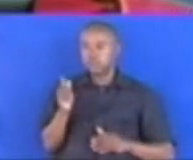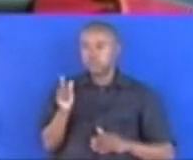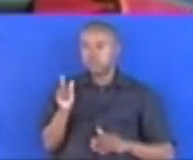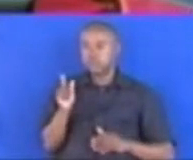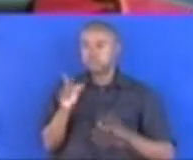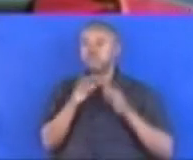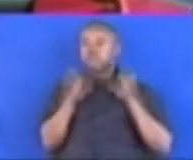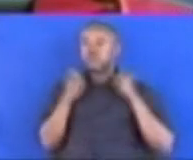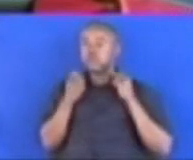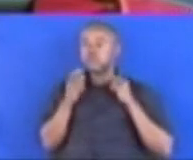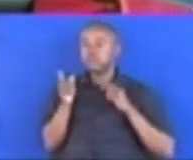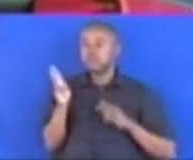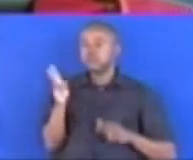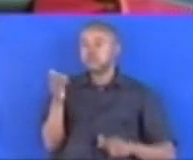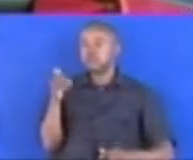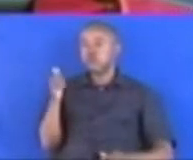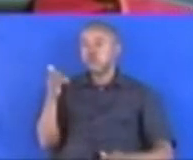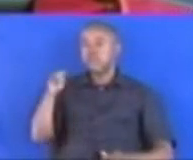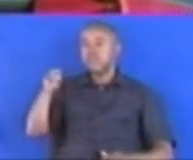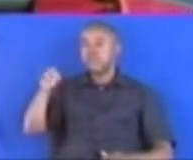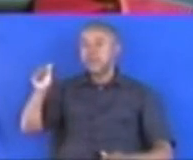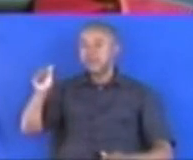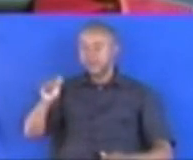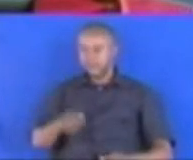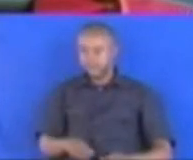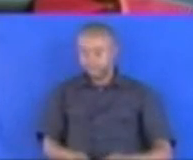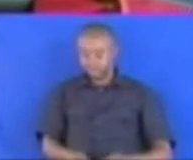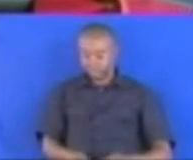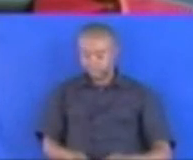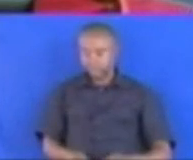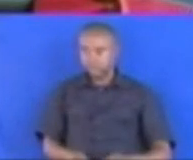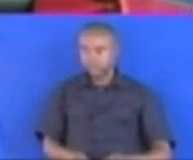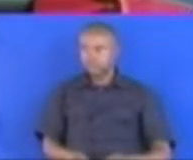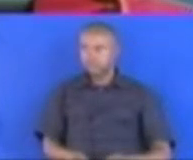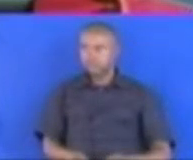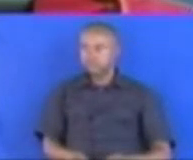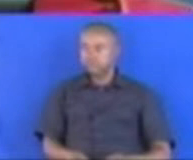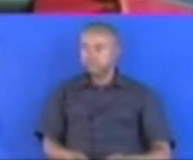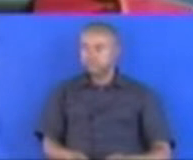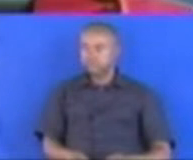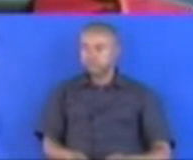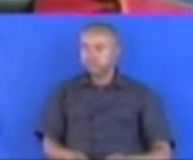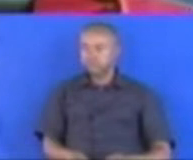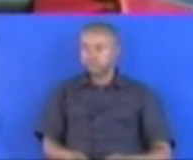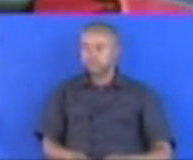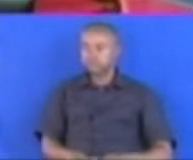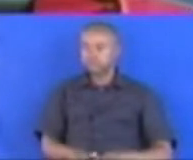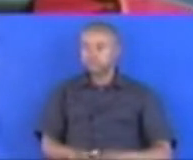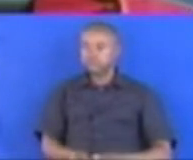atafuatiwa na Mheshimiwa Dr. Tea Ntara. Mheshimiwa Grace Tendega ajiandae.